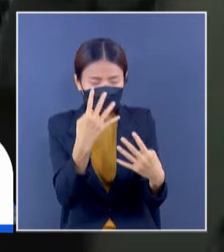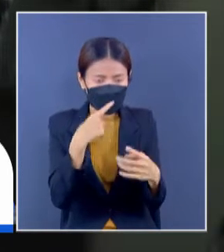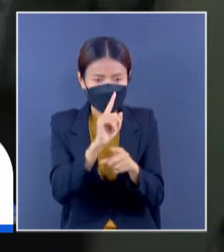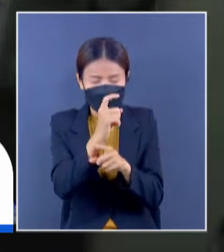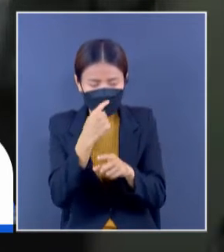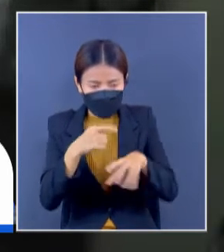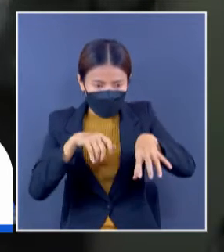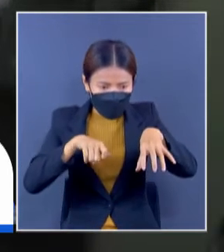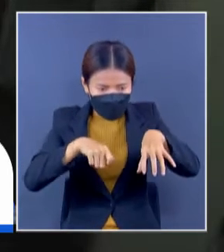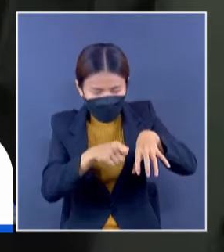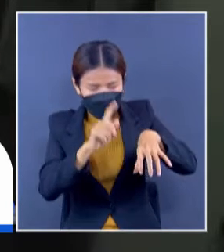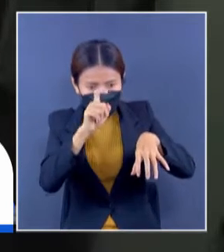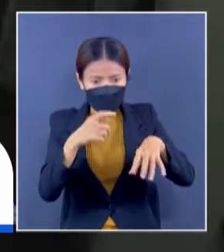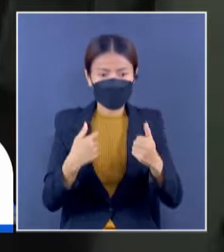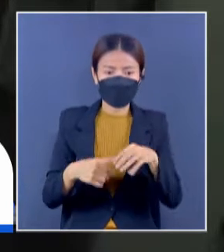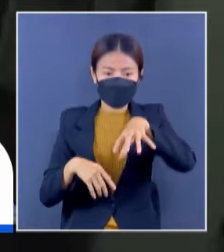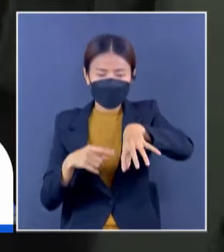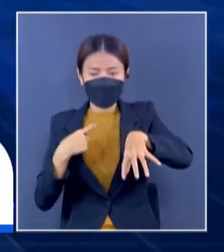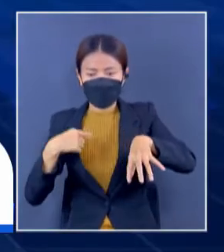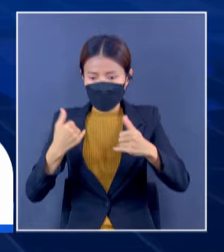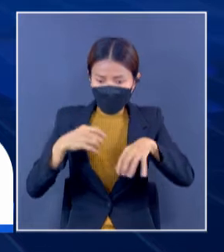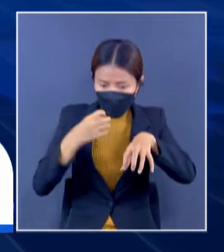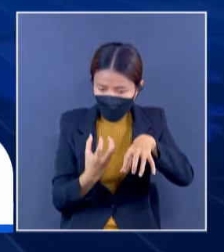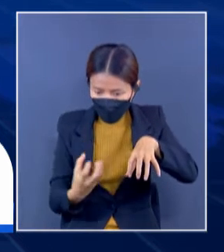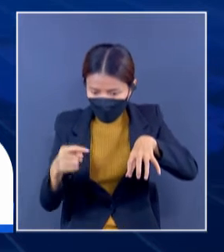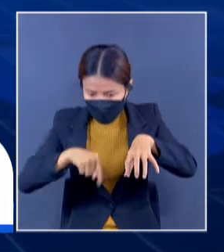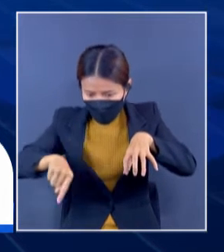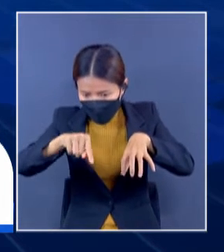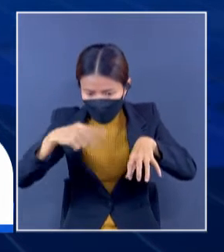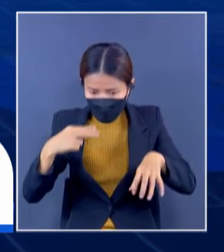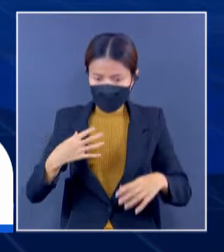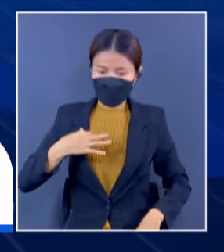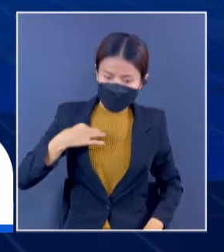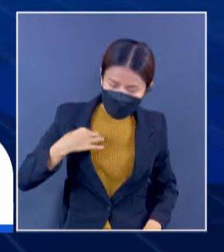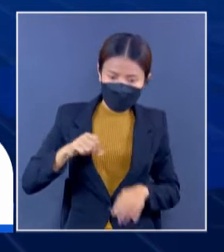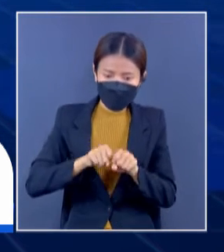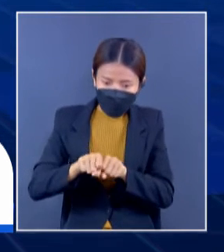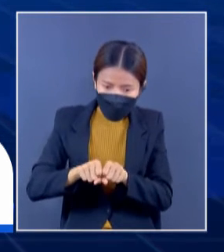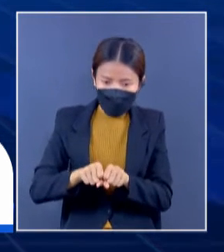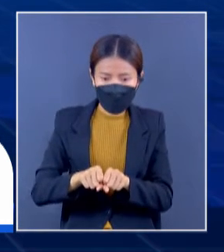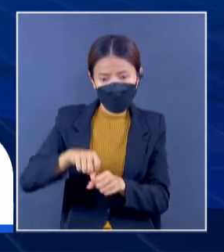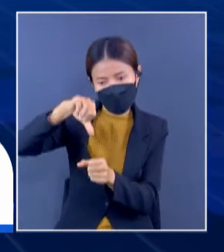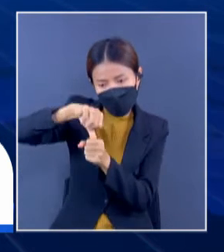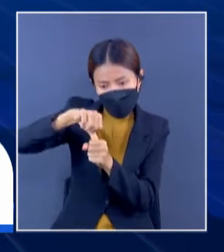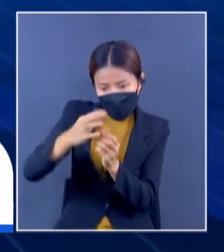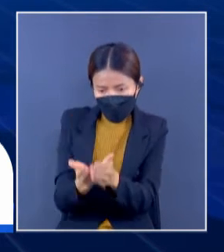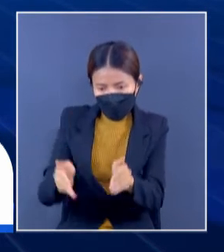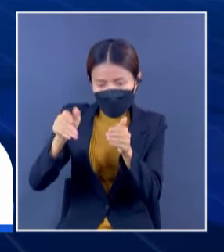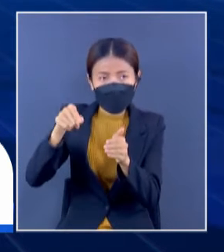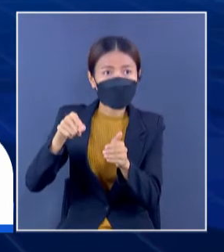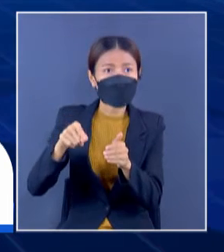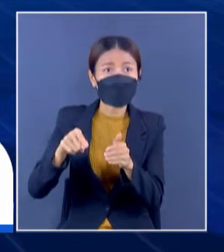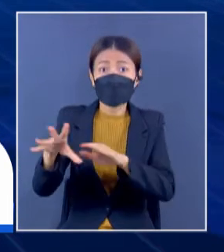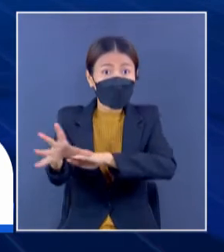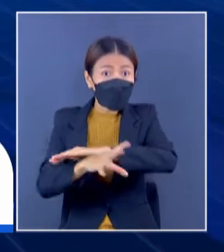กตัวบ้านแทนเอาอะไรไปบ้างถังก๊าซหุงต้มเอาเสื้อผ้าเอารองเท้าของที่อยู่รอบบ้านนะคะรอบๆเนี่ยเอ